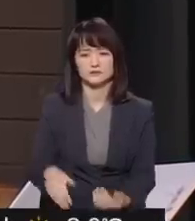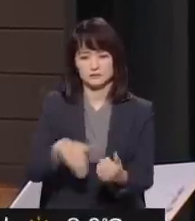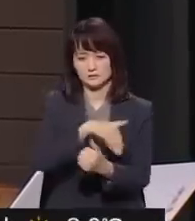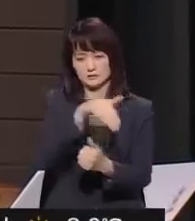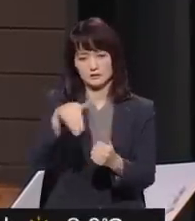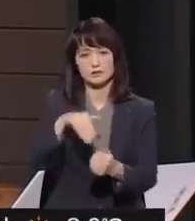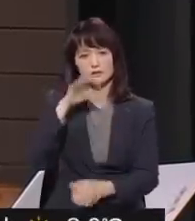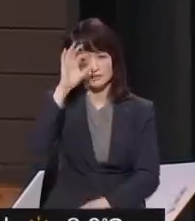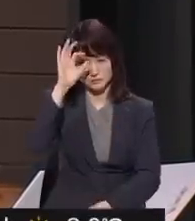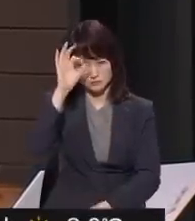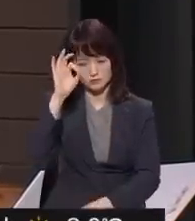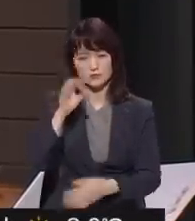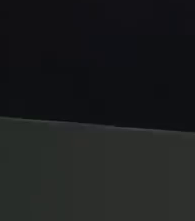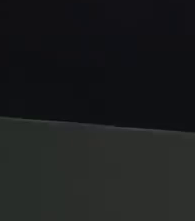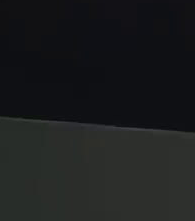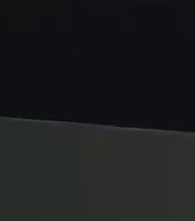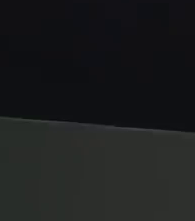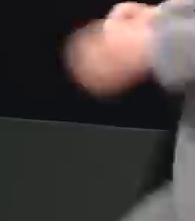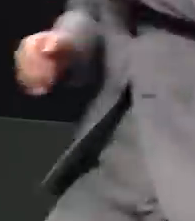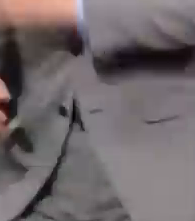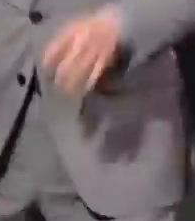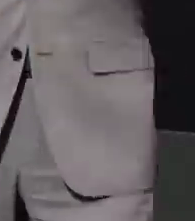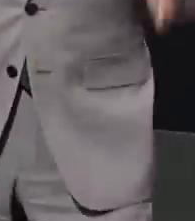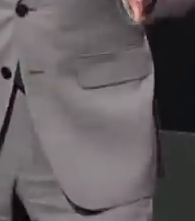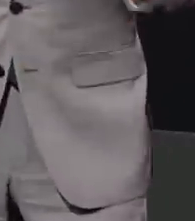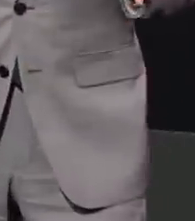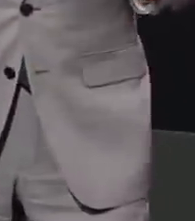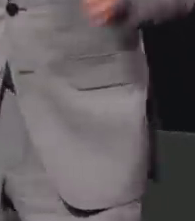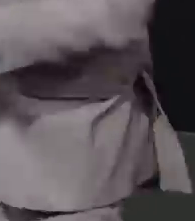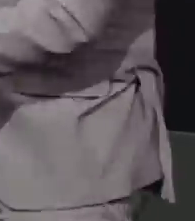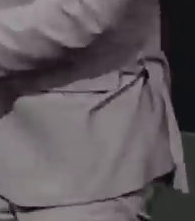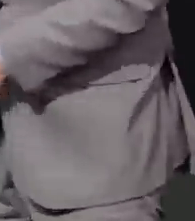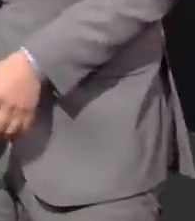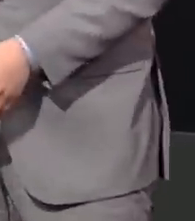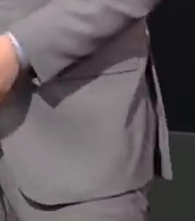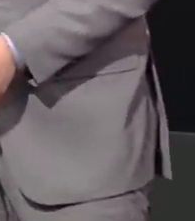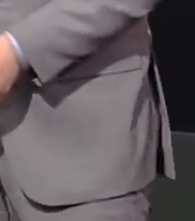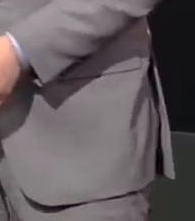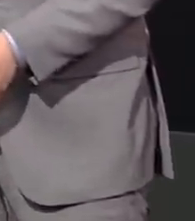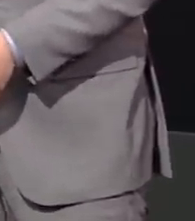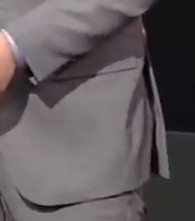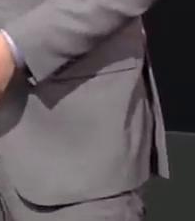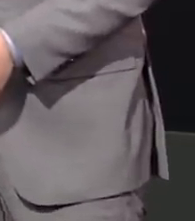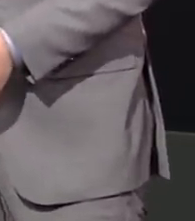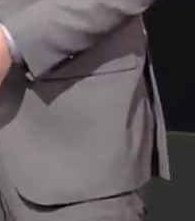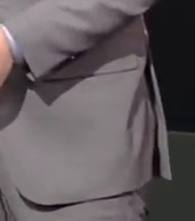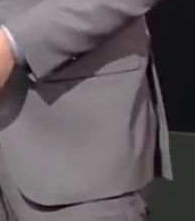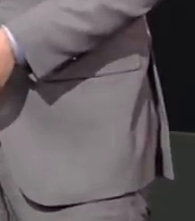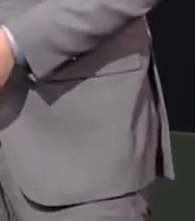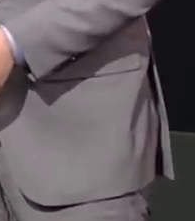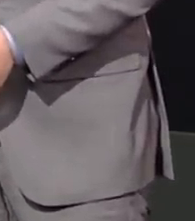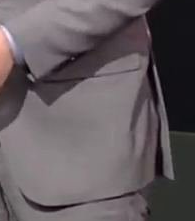지켜보겠습니다 별별 상담소 이렇게 정리하고요 아직 안 끝났습니다 이거 눌러주세요